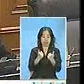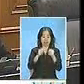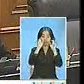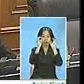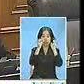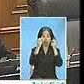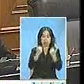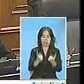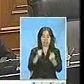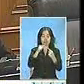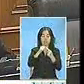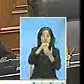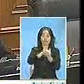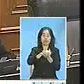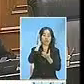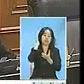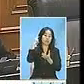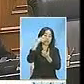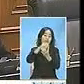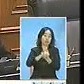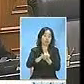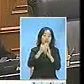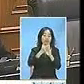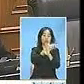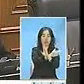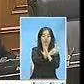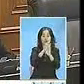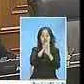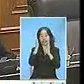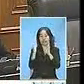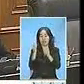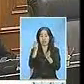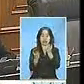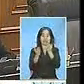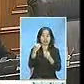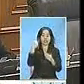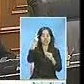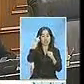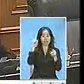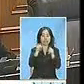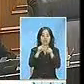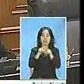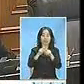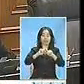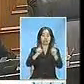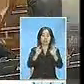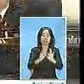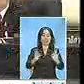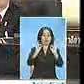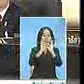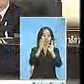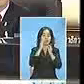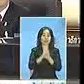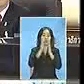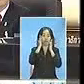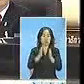การที่เป็นผัวเมียกันก่อนหรือหลังไม่จำเป็นที่เขาจะต้องเห็นเหมือนกันหรอกครับบางคน